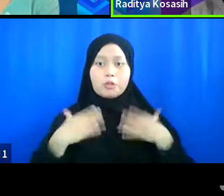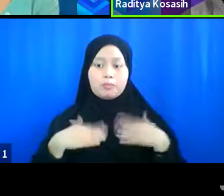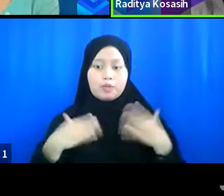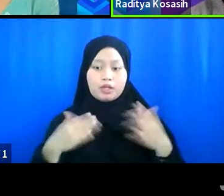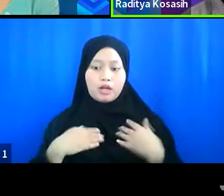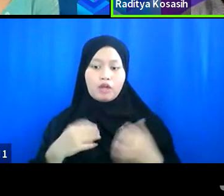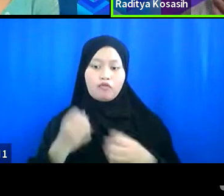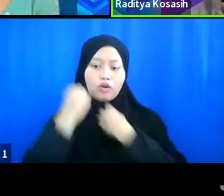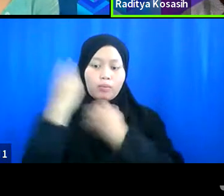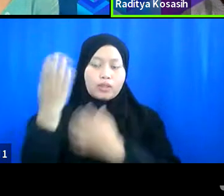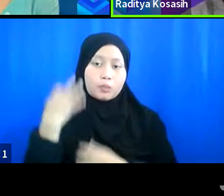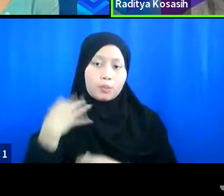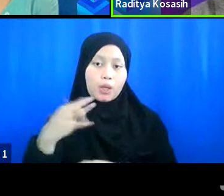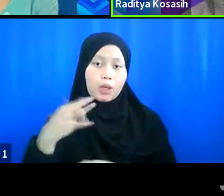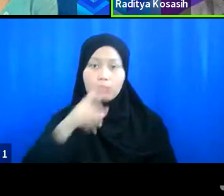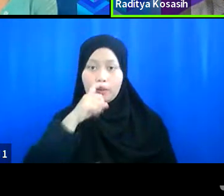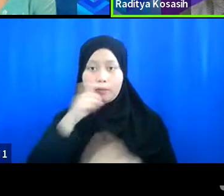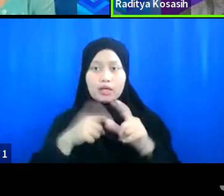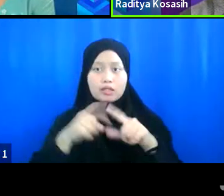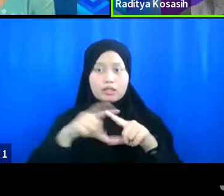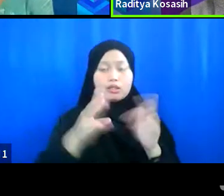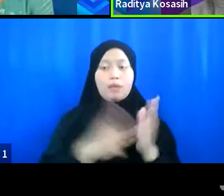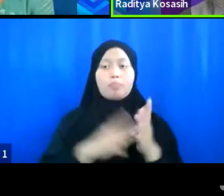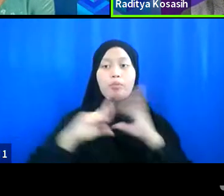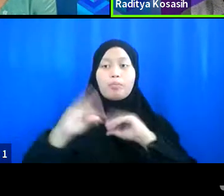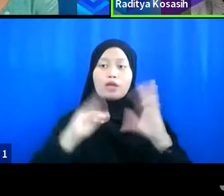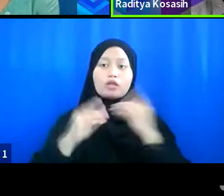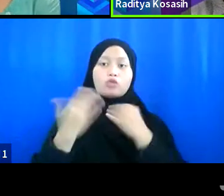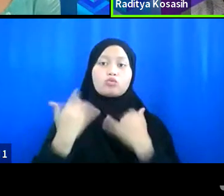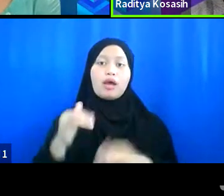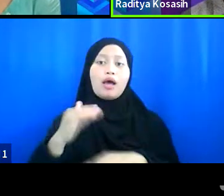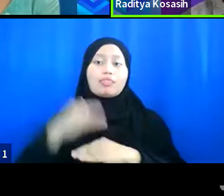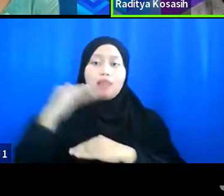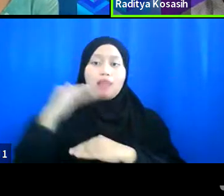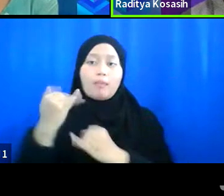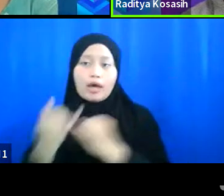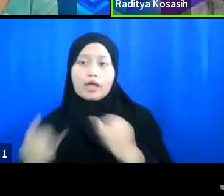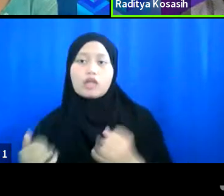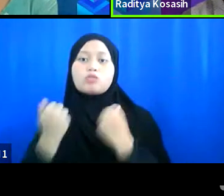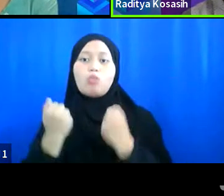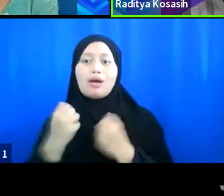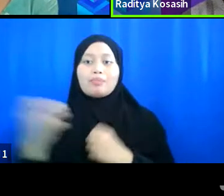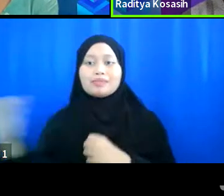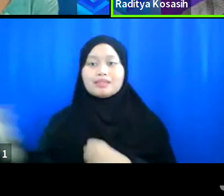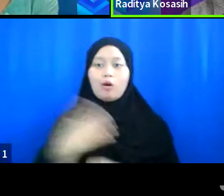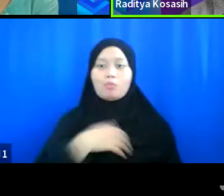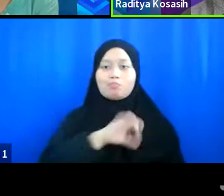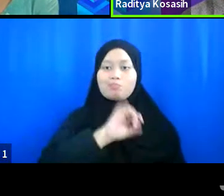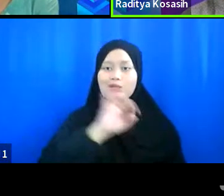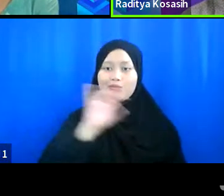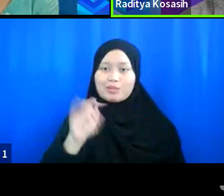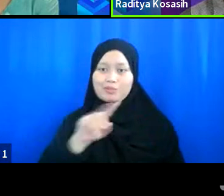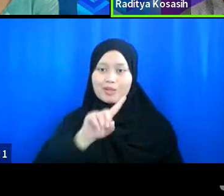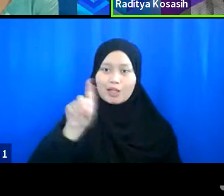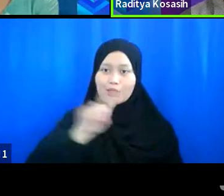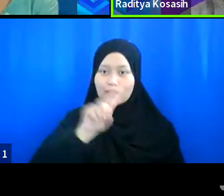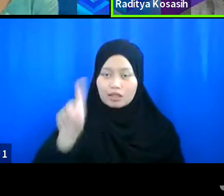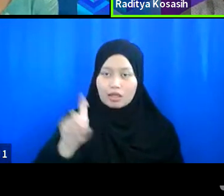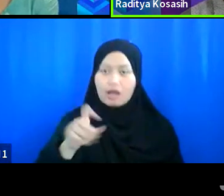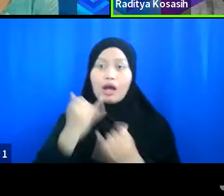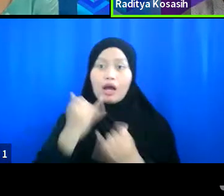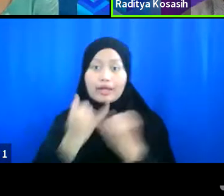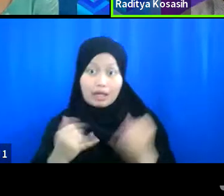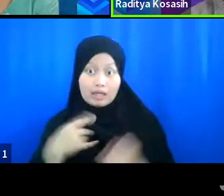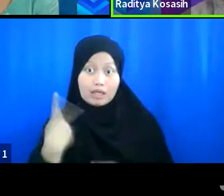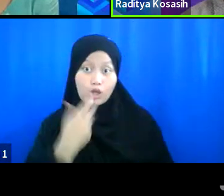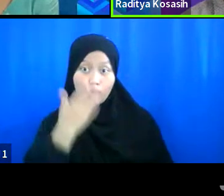plasenta dia pembahasannya sudah tahap akhir Semoga ini bisa menjawab berbagai pertanyaan dan juga akhirnya kita bisa memiliki